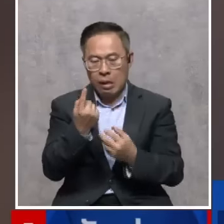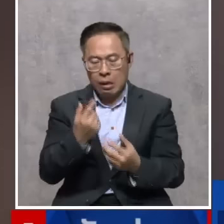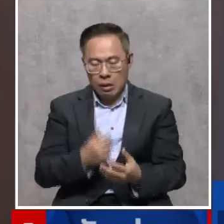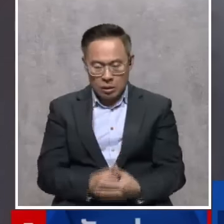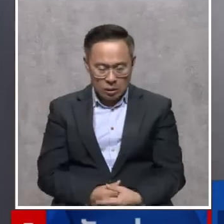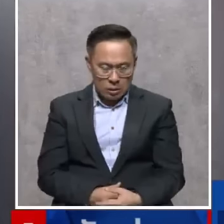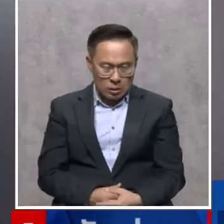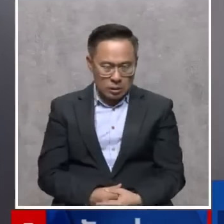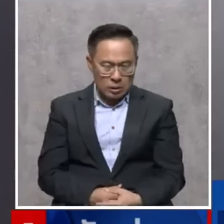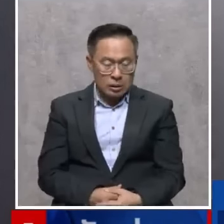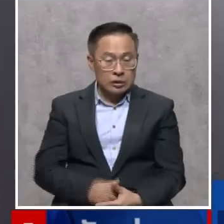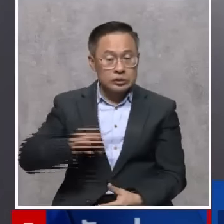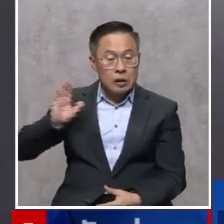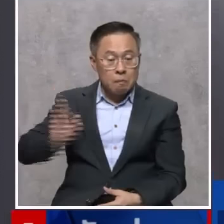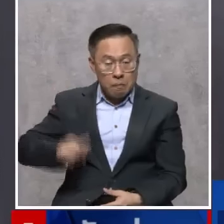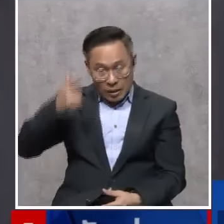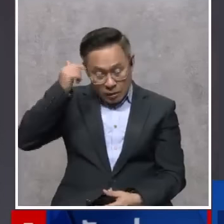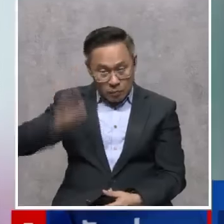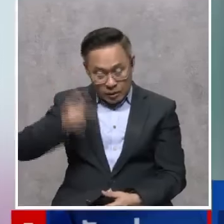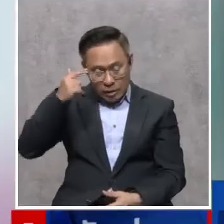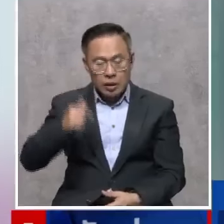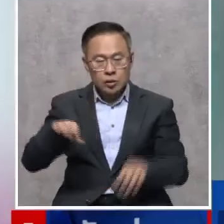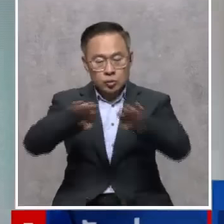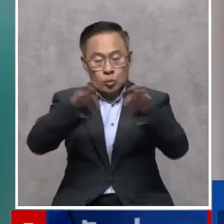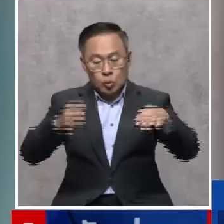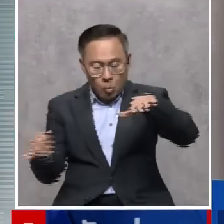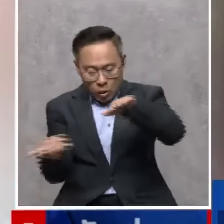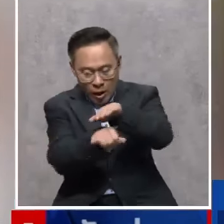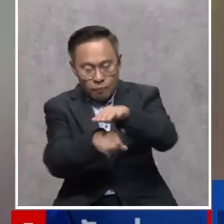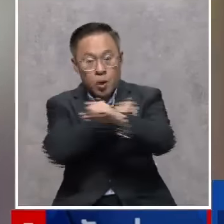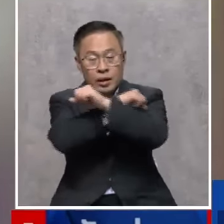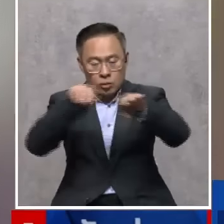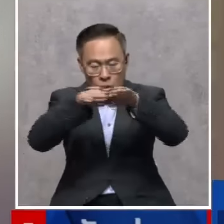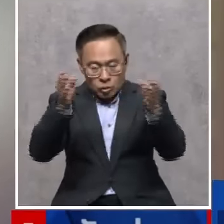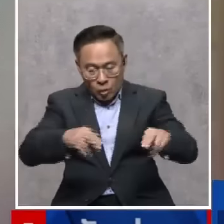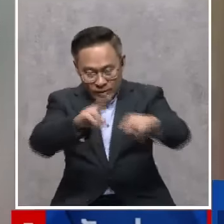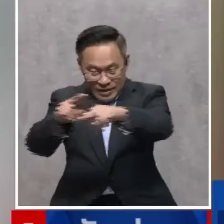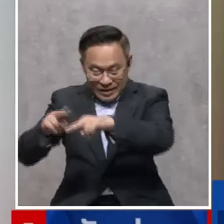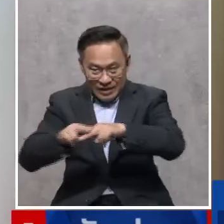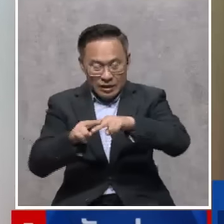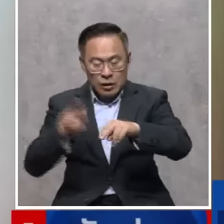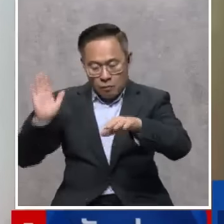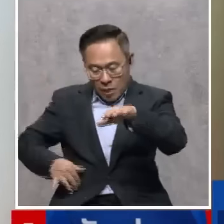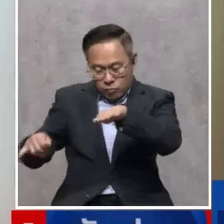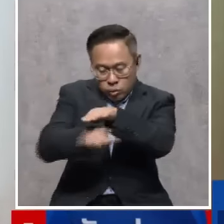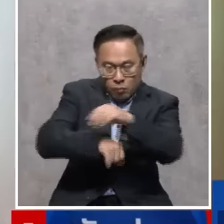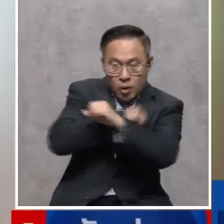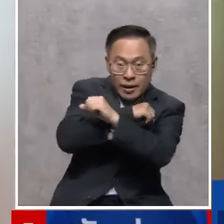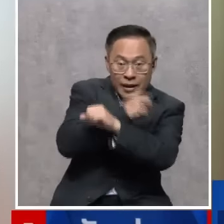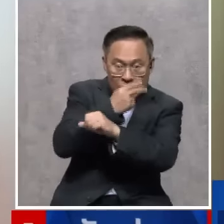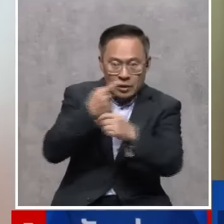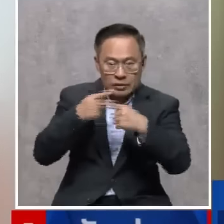คือน้องหมาตัวนี้มันไปหลบอยู่ใต้โต๊ะพระรูปนี้ซึ่งเป็นเจ้าวาดวัดเนี่ยก็พยายามที่จะเอาไม้เนี่